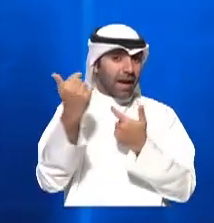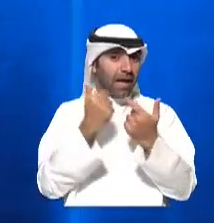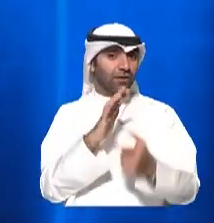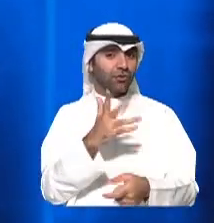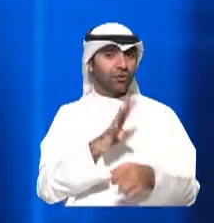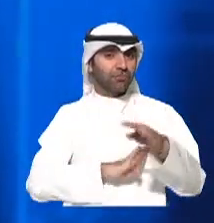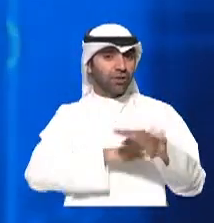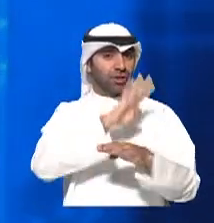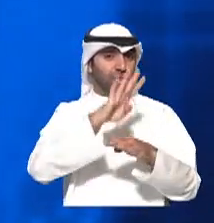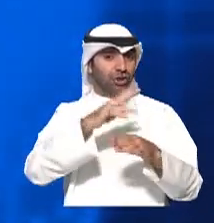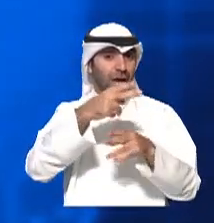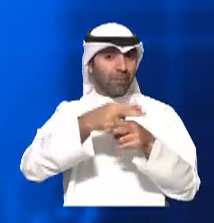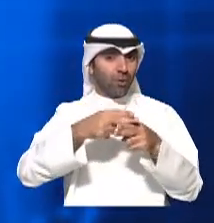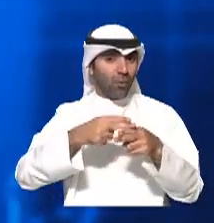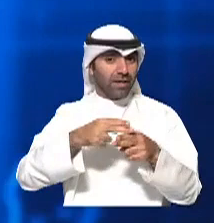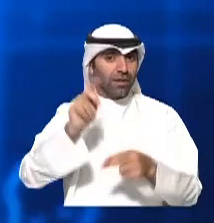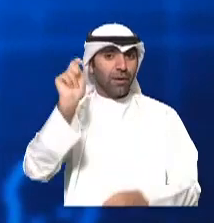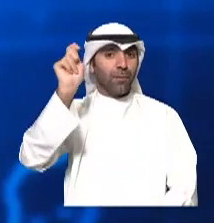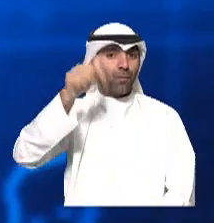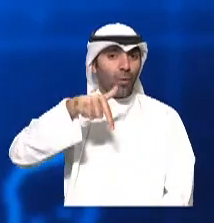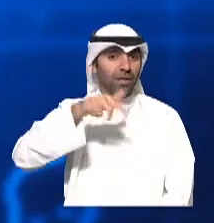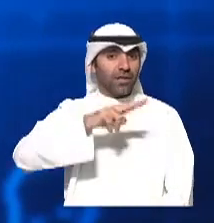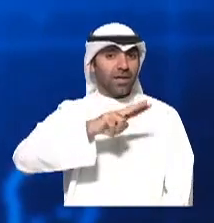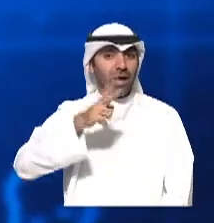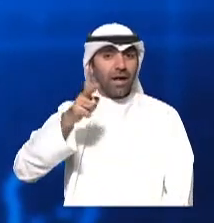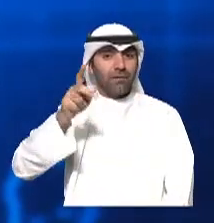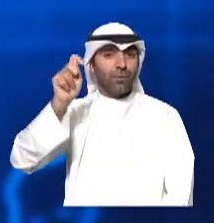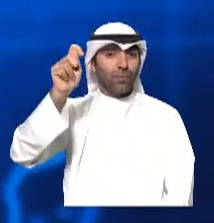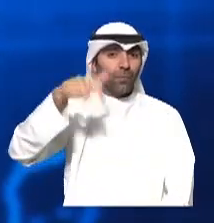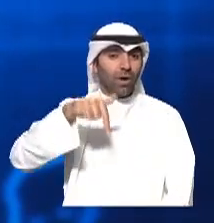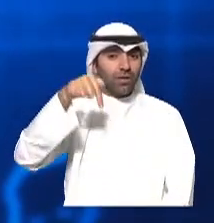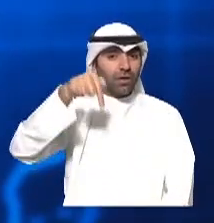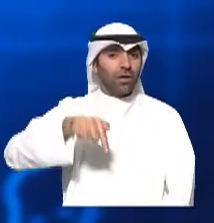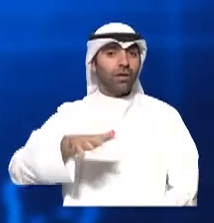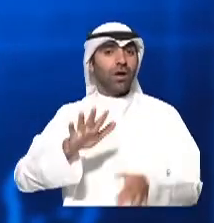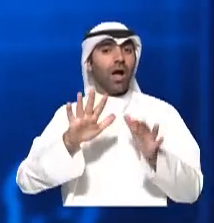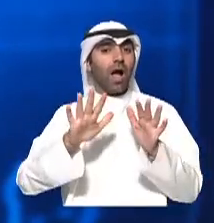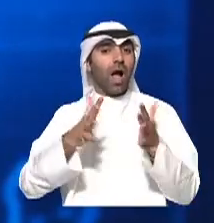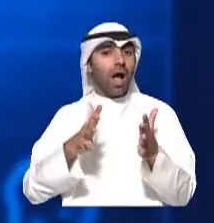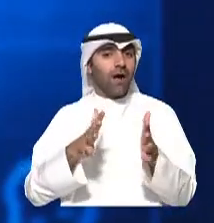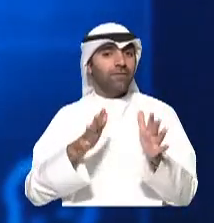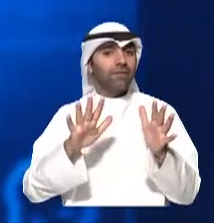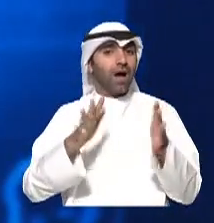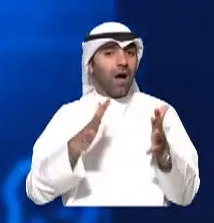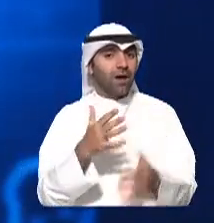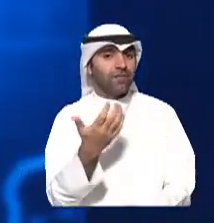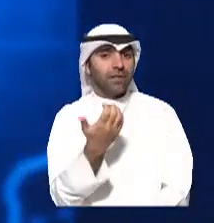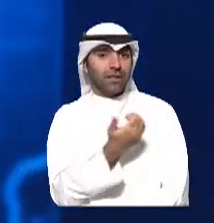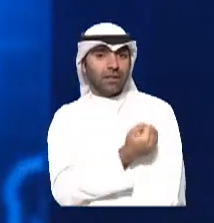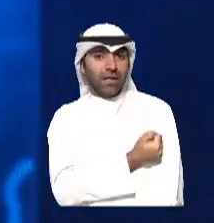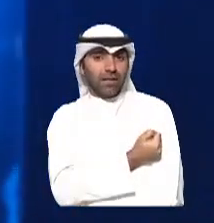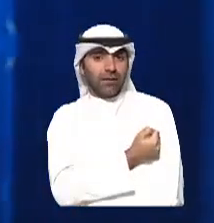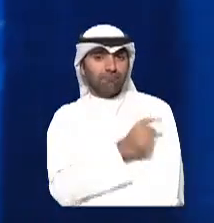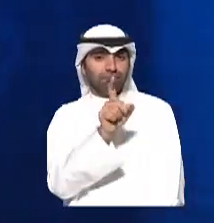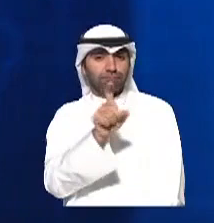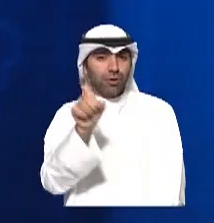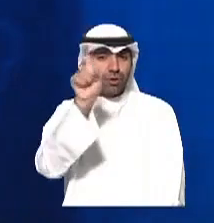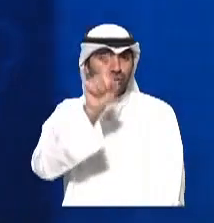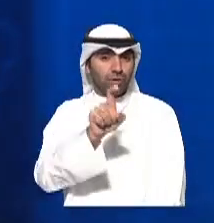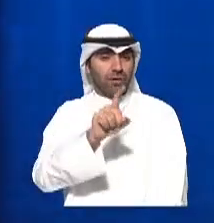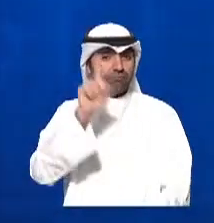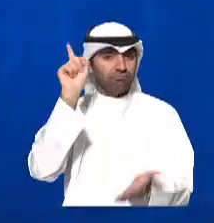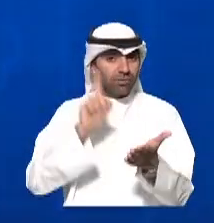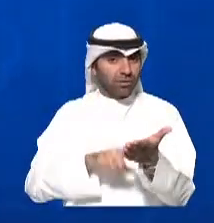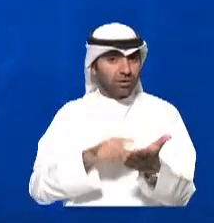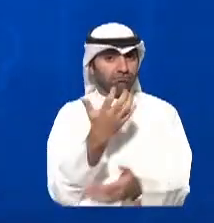وحسب البروتوكولات المتبعة، ما هي مأمونية هذه التعديلات من الناحية الصحية أيضا من ناحية فعالية